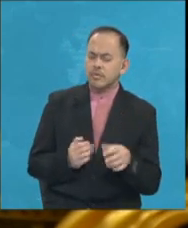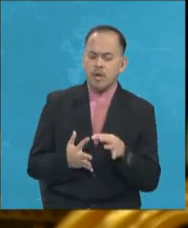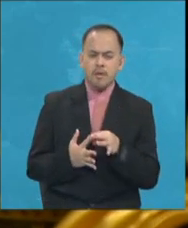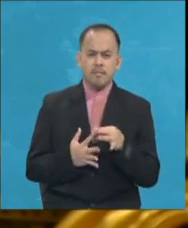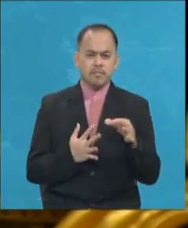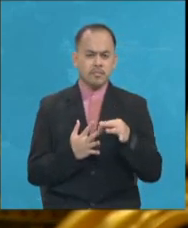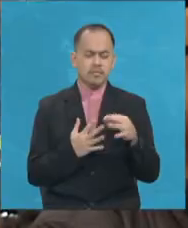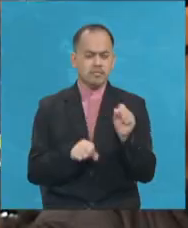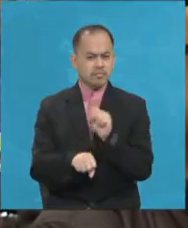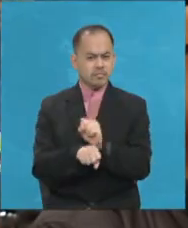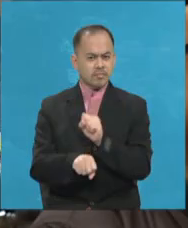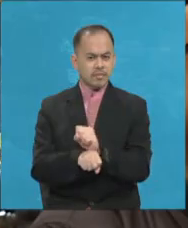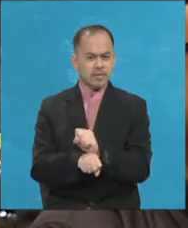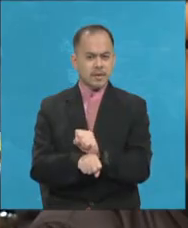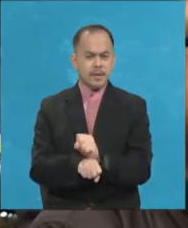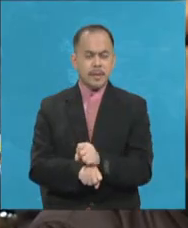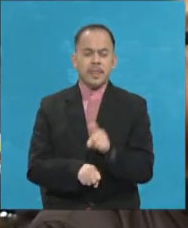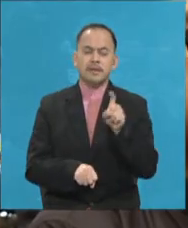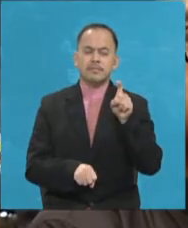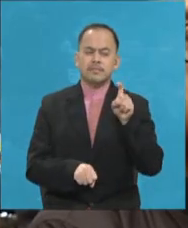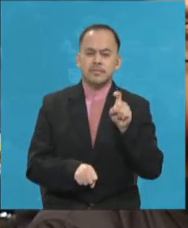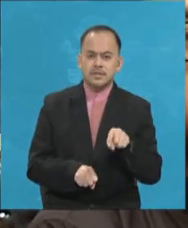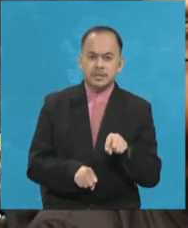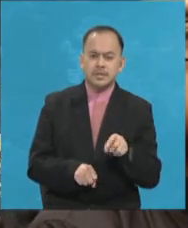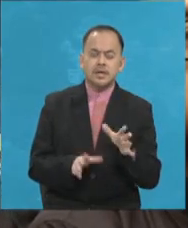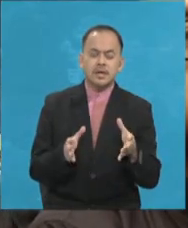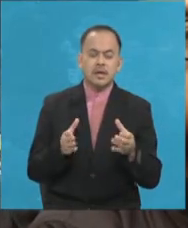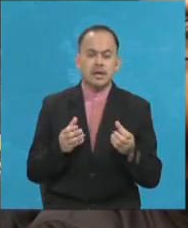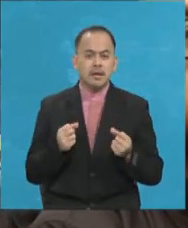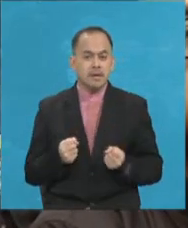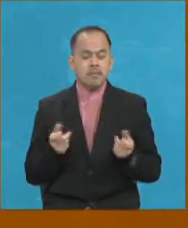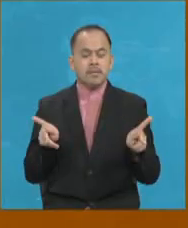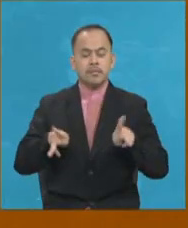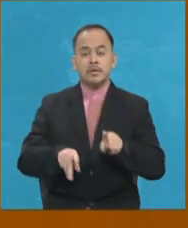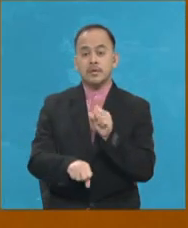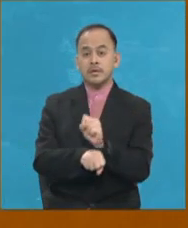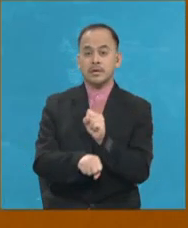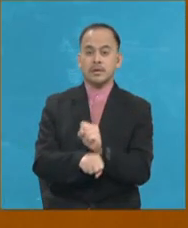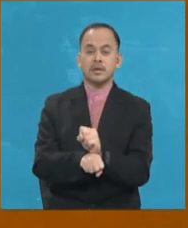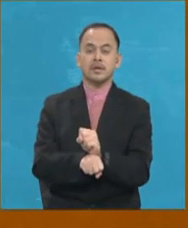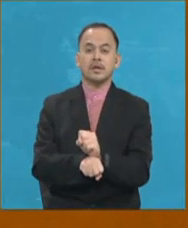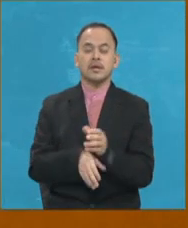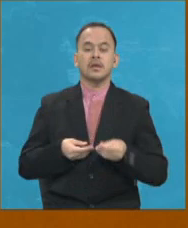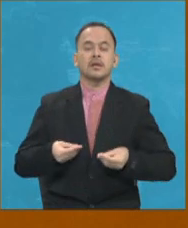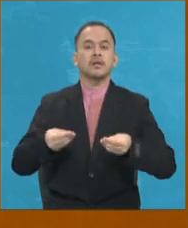pencari kerja memanfaatkan peluang-peluang pekerjaan yang diberikan oleh